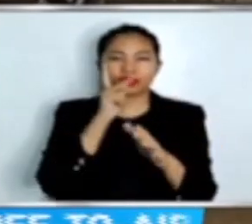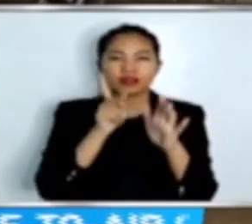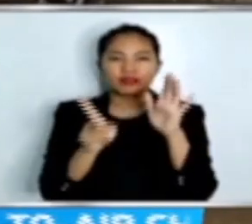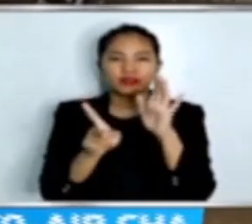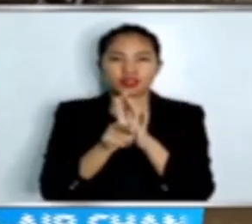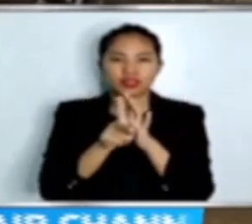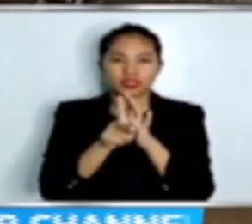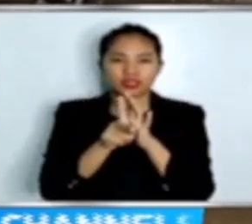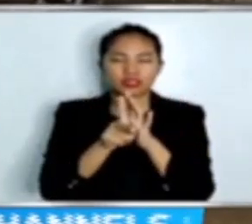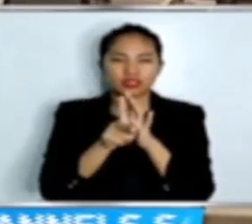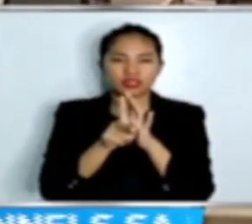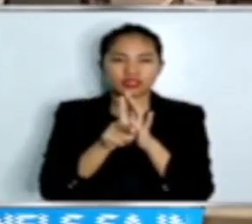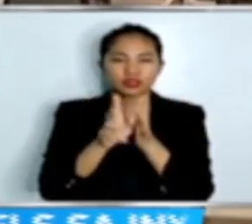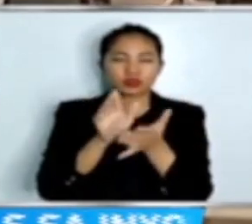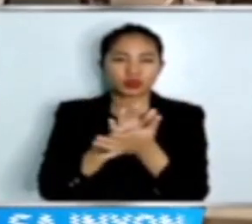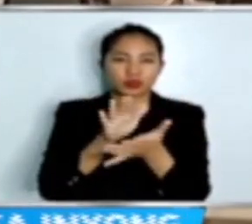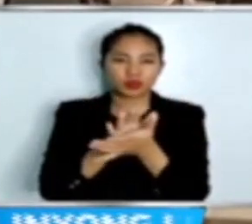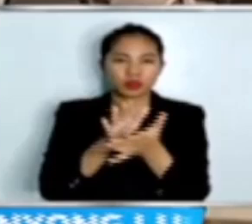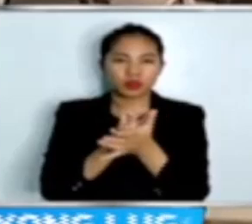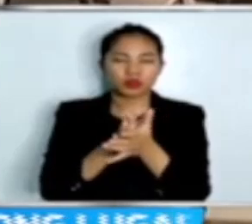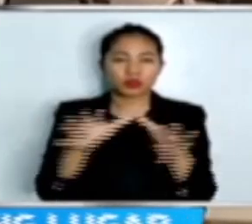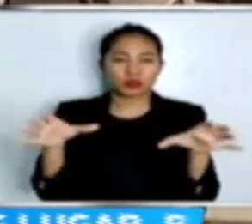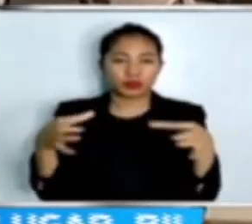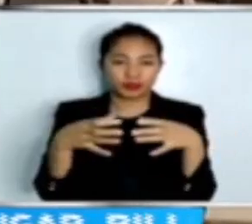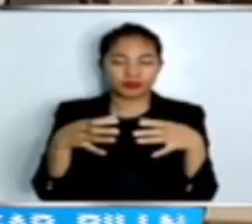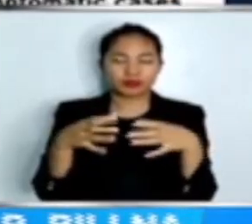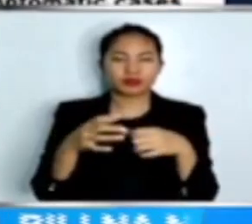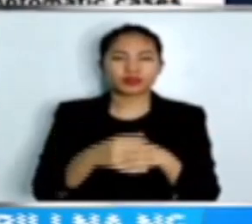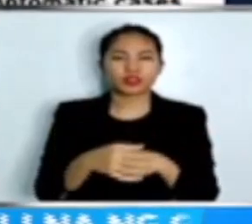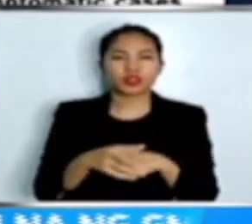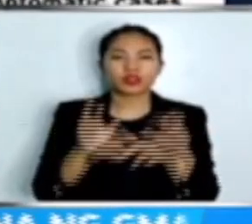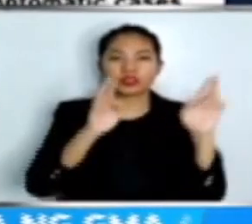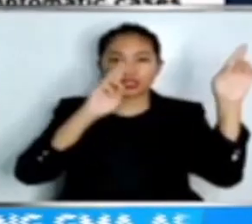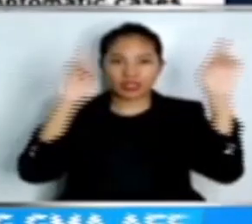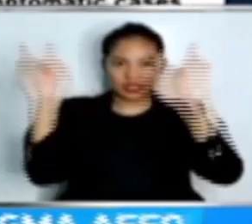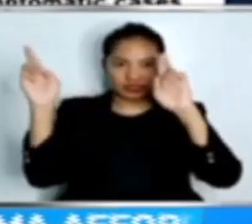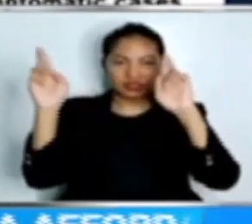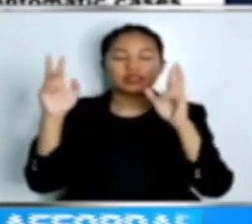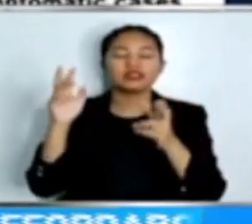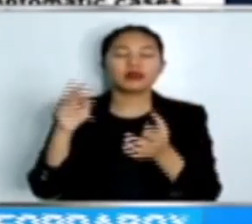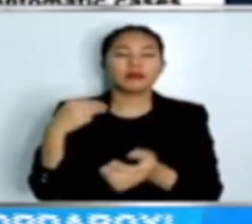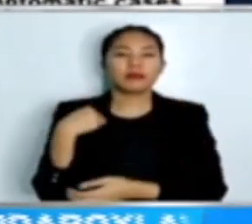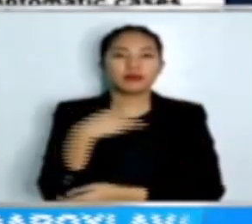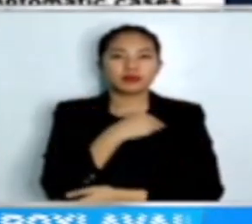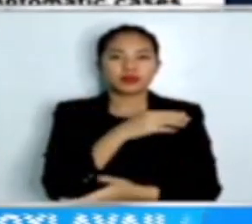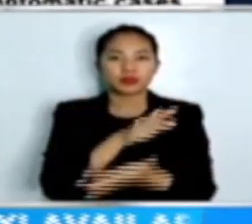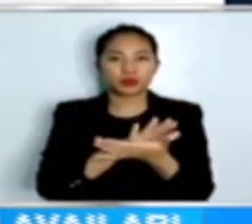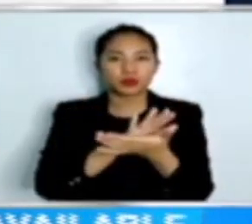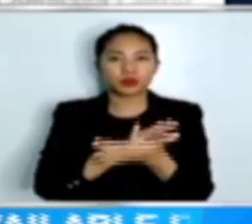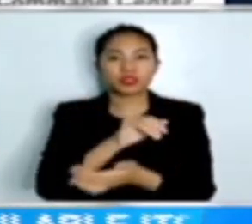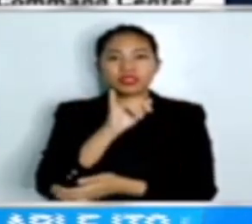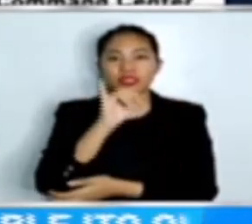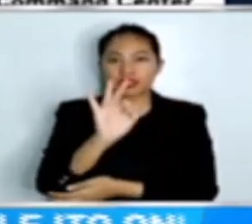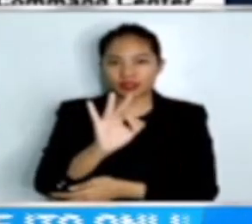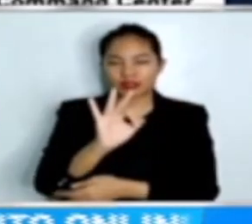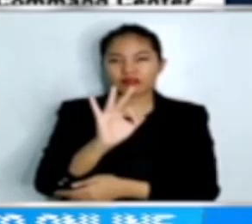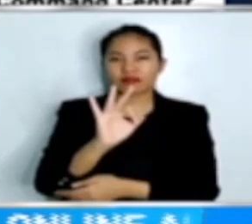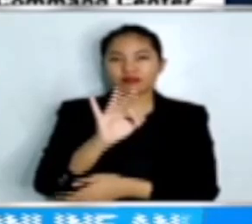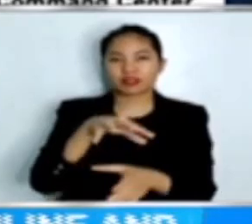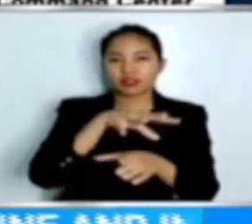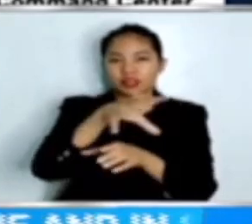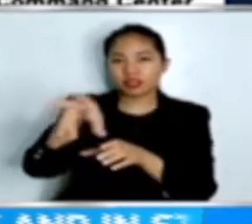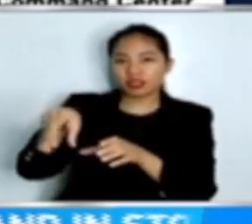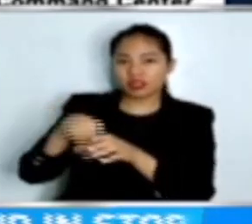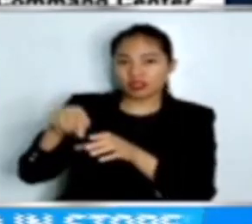na mga miyembro sakaling mapasama sila sa pilot run. Ang paghahanda namin, we will comply with all